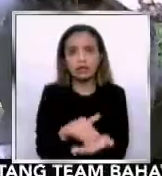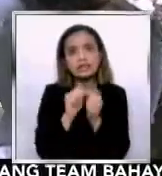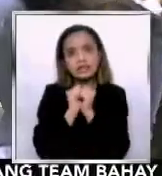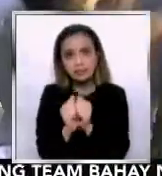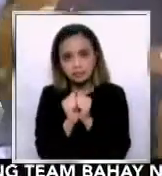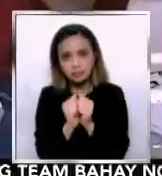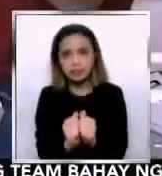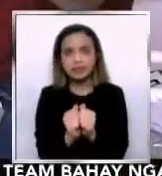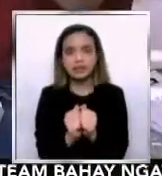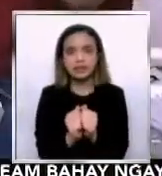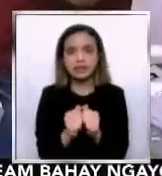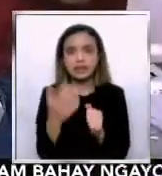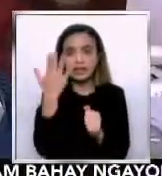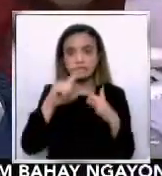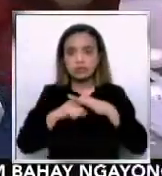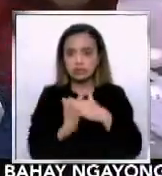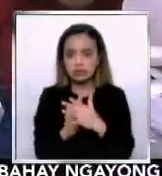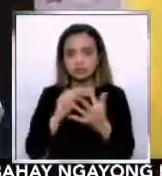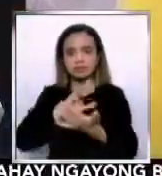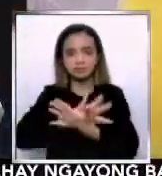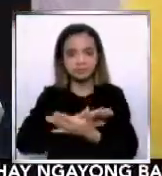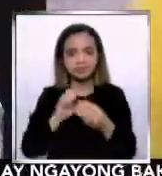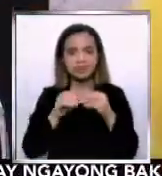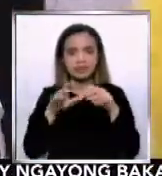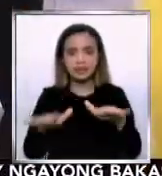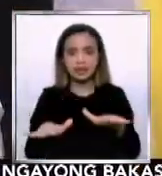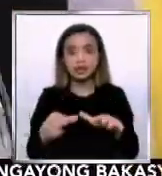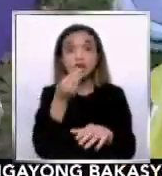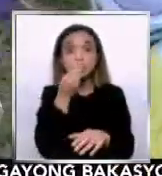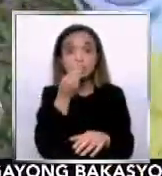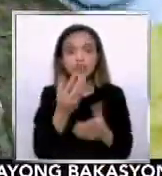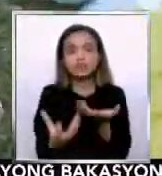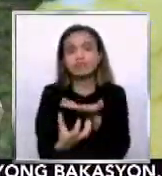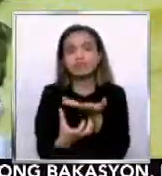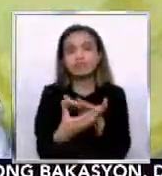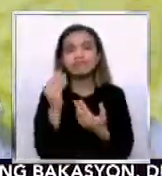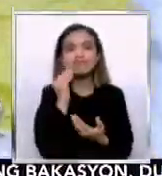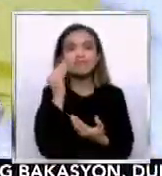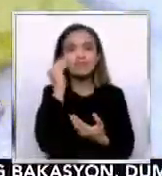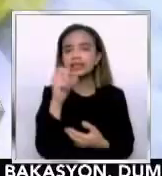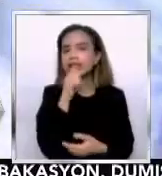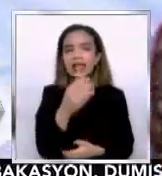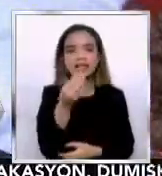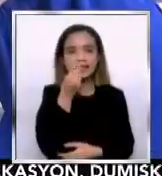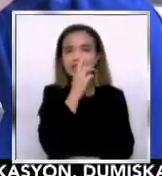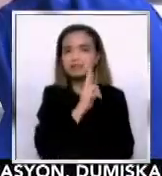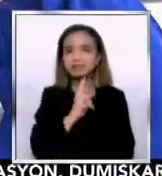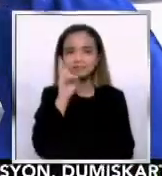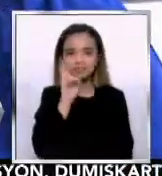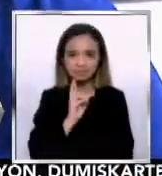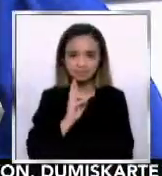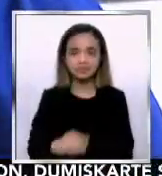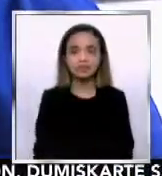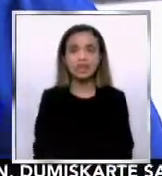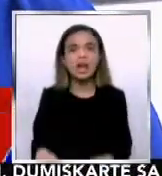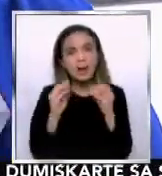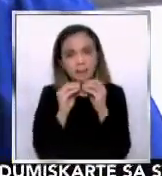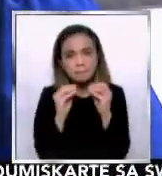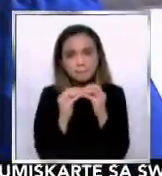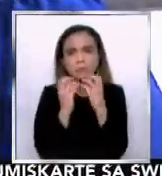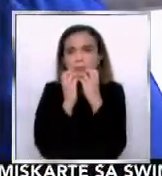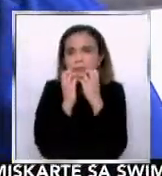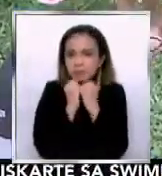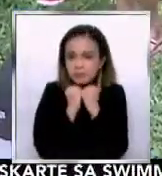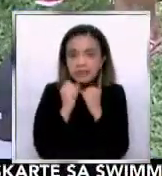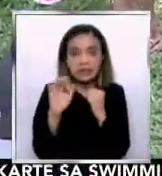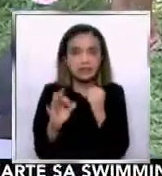ng magpandemya. Lutong bahay ang pinagsaluhan nila sa halip na kumain sa restaurant. Mas makatipid po kasi pag nagluto na sa